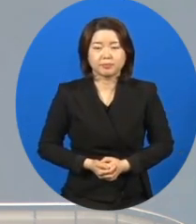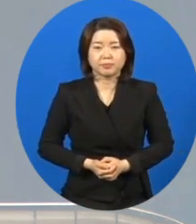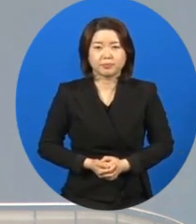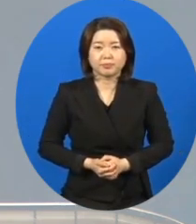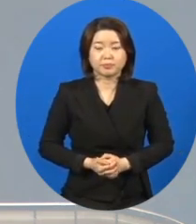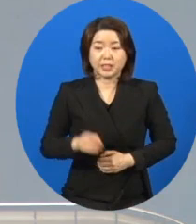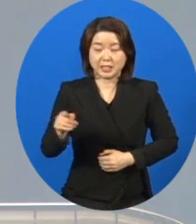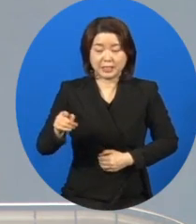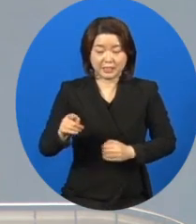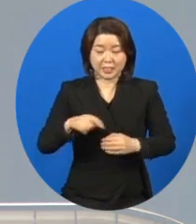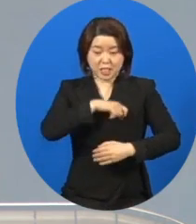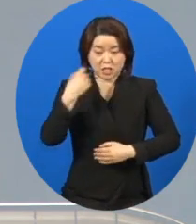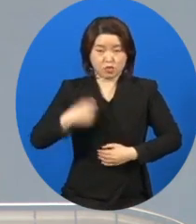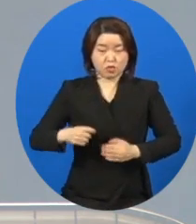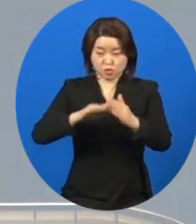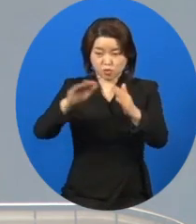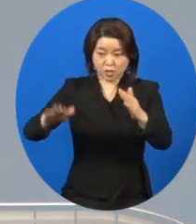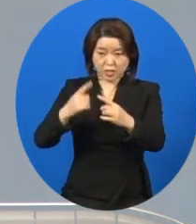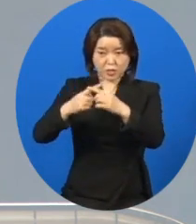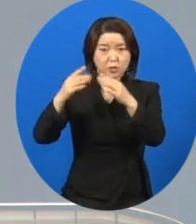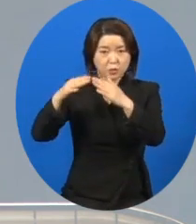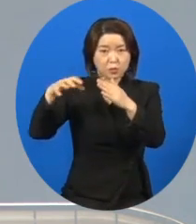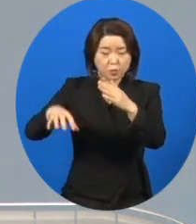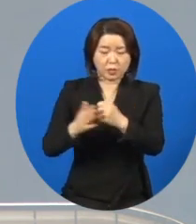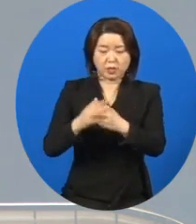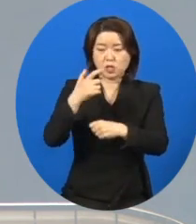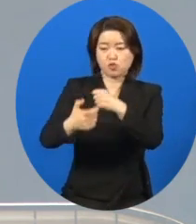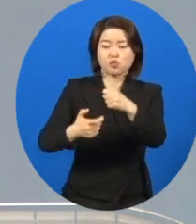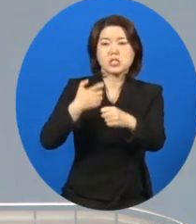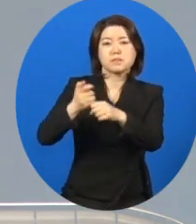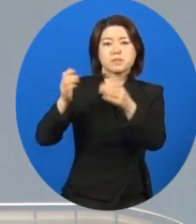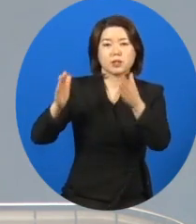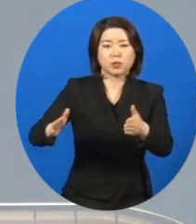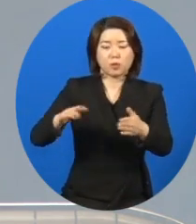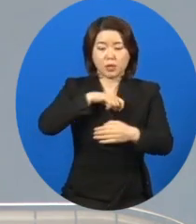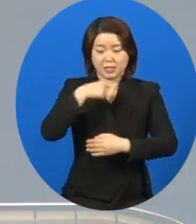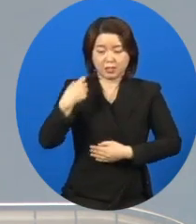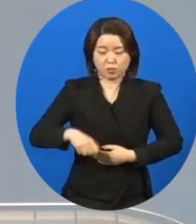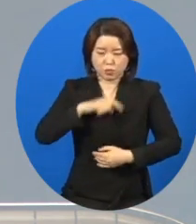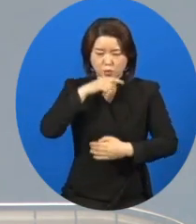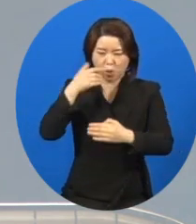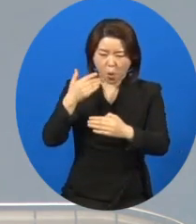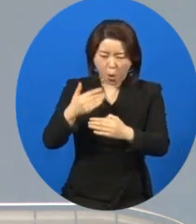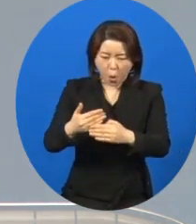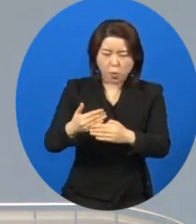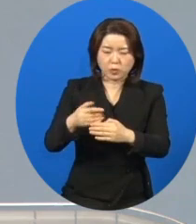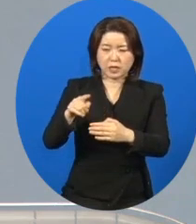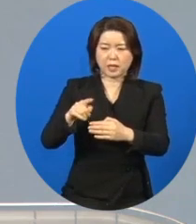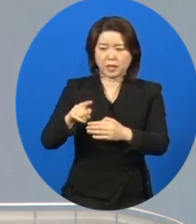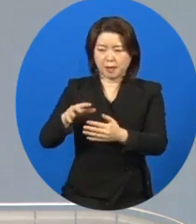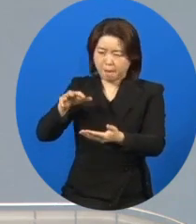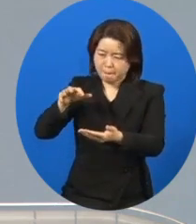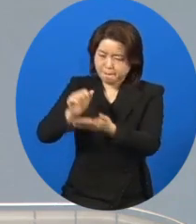이 중국 가정교회는 60년 동안 중국 공산 정권에 무자비한 핍박을 받았습니다.